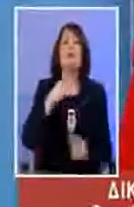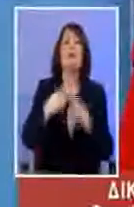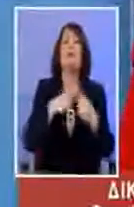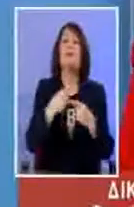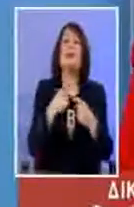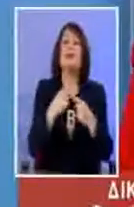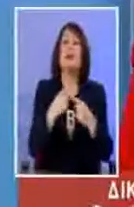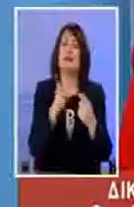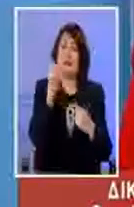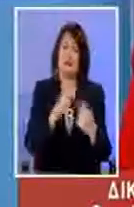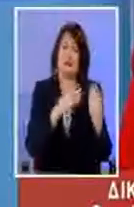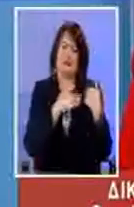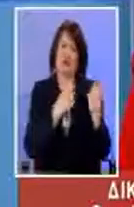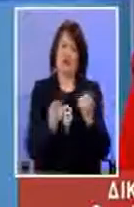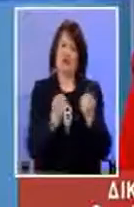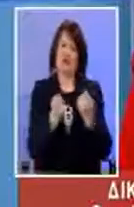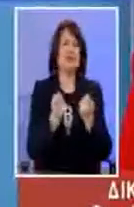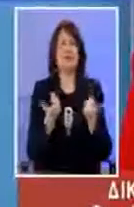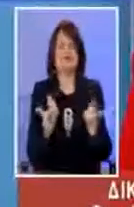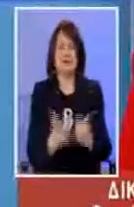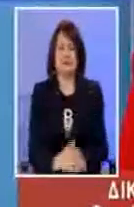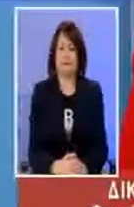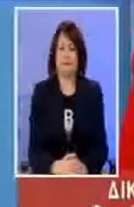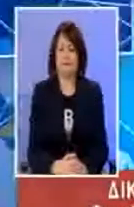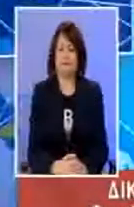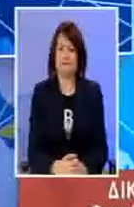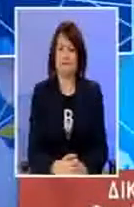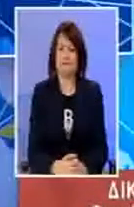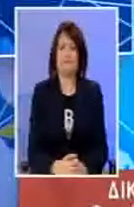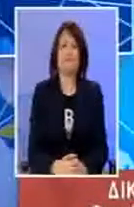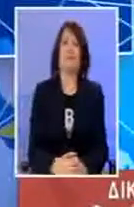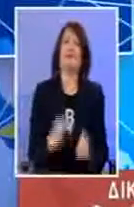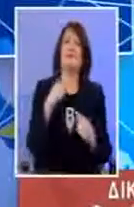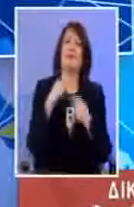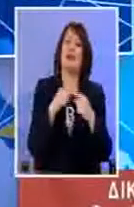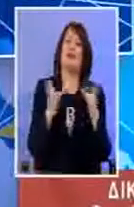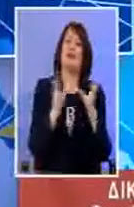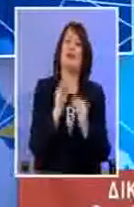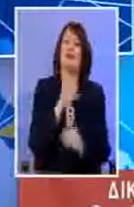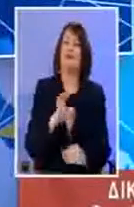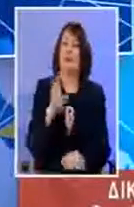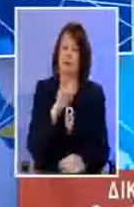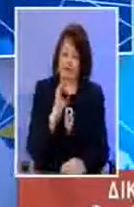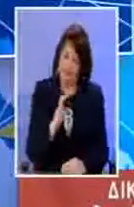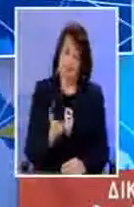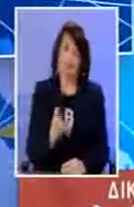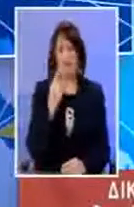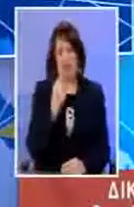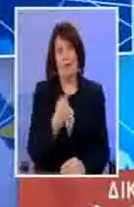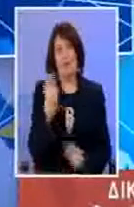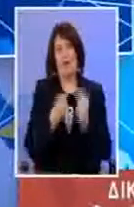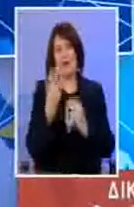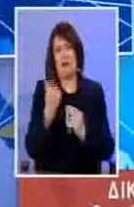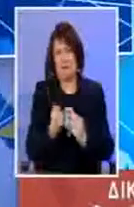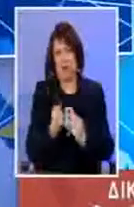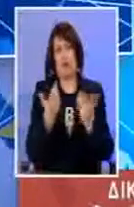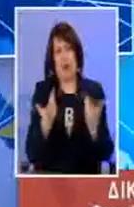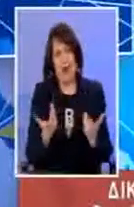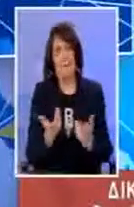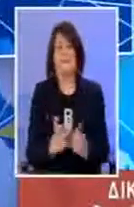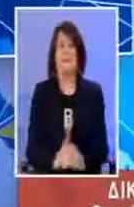και συντονιστής για το θέμα. Η ευρωπαϊκή μου εμπειρία είναι η εξής. Προβλήματα υπάρχουν, αλλά δεν μπορώ να πούμε όλα